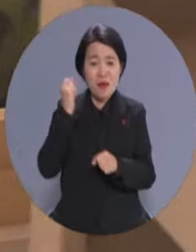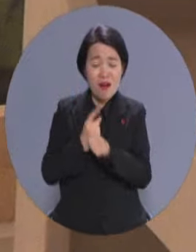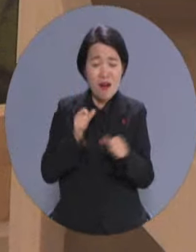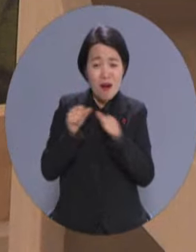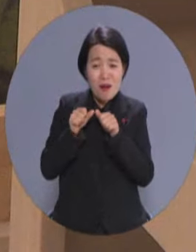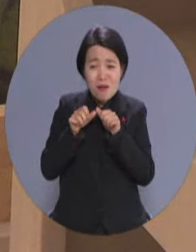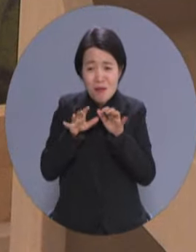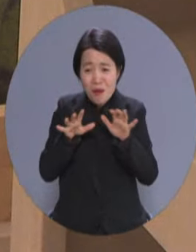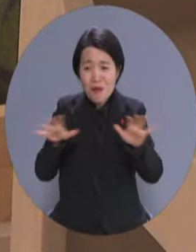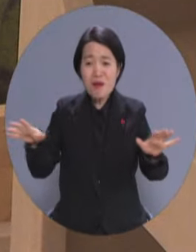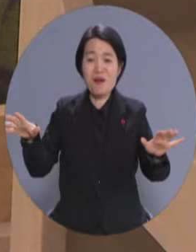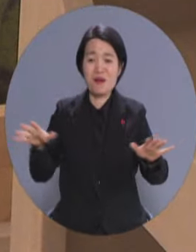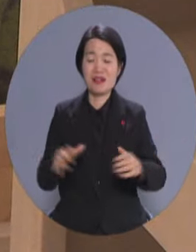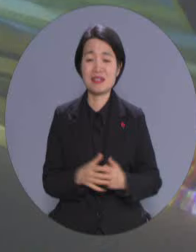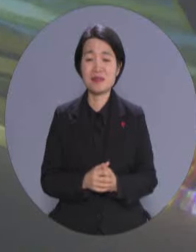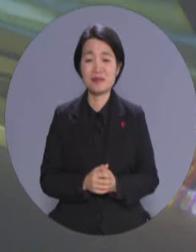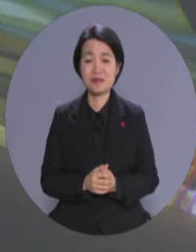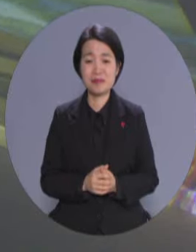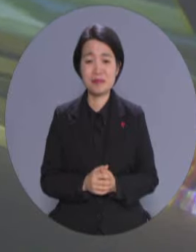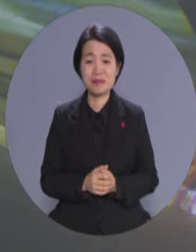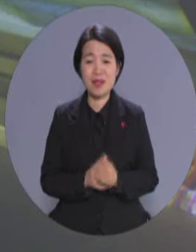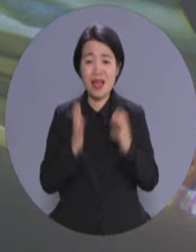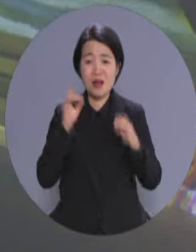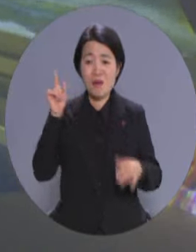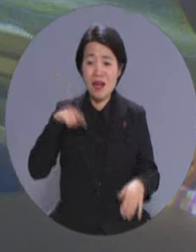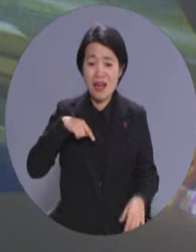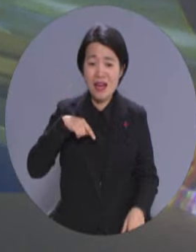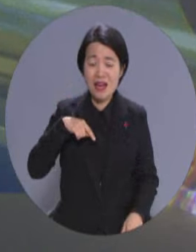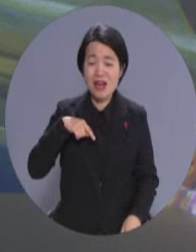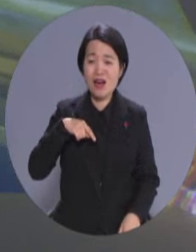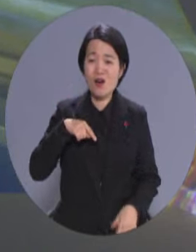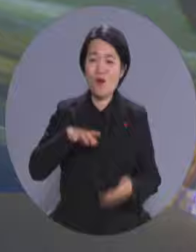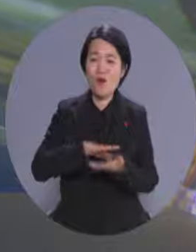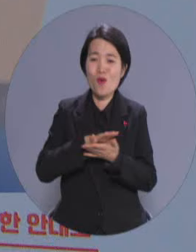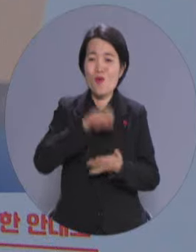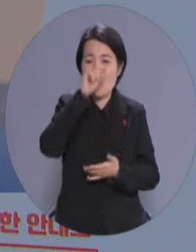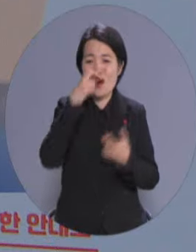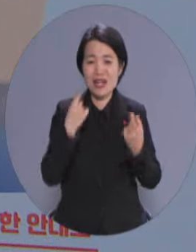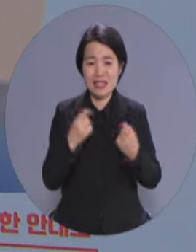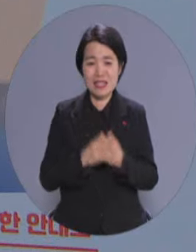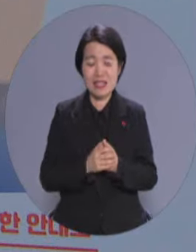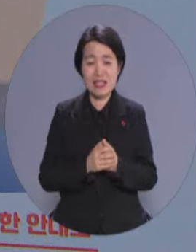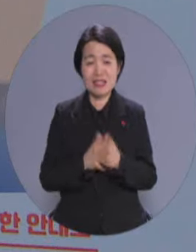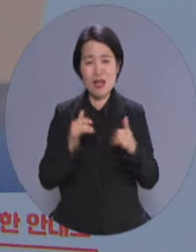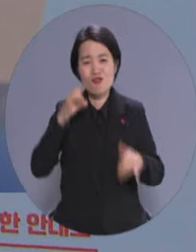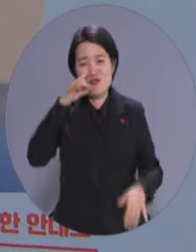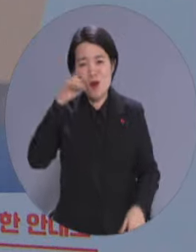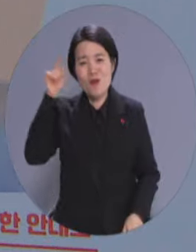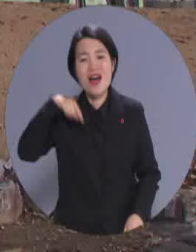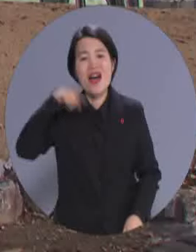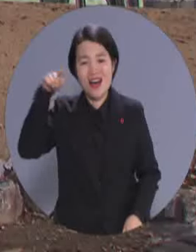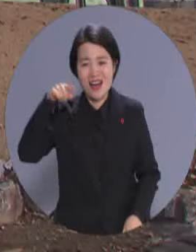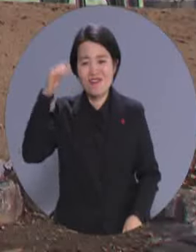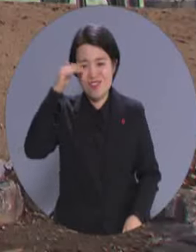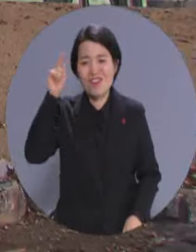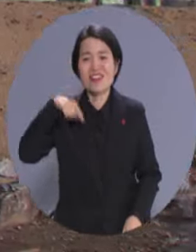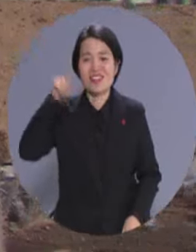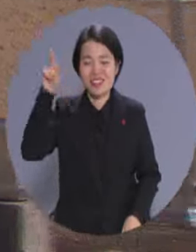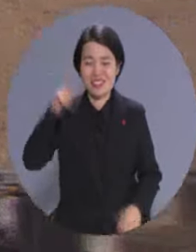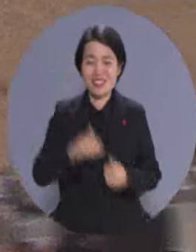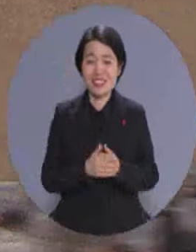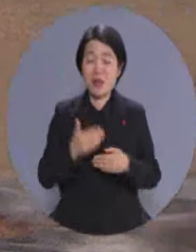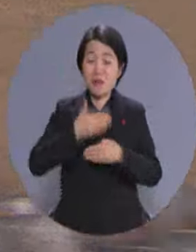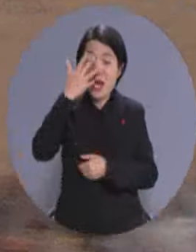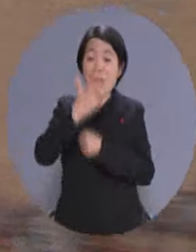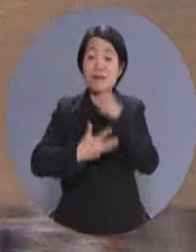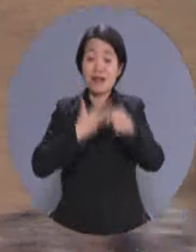벌써부터 입소문을 타고 있습니다. 애기들 와서 노는 건 좋죠. 사람들 차들이 와갖고 왔다 가대요. 개촌